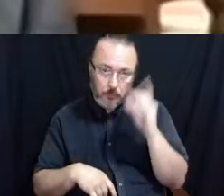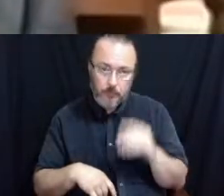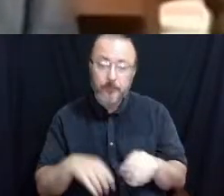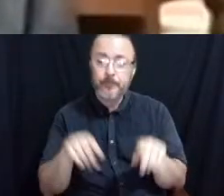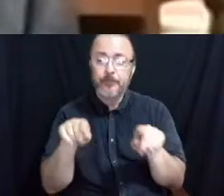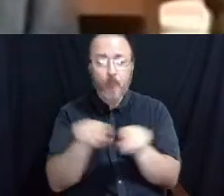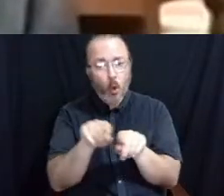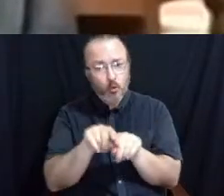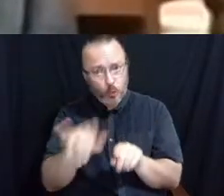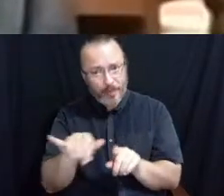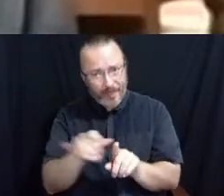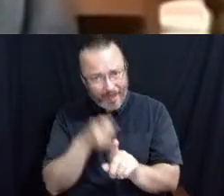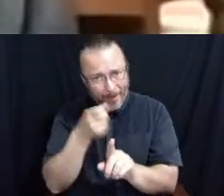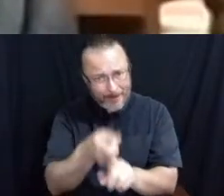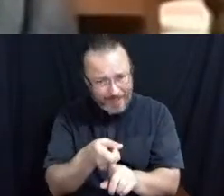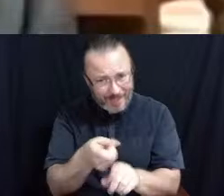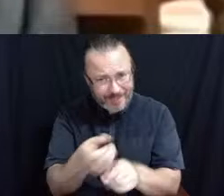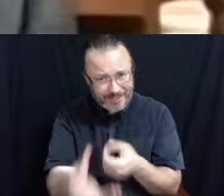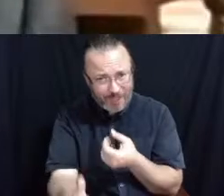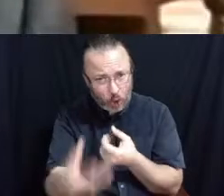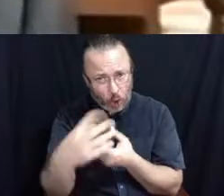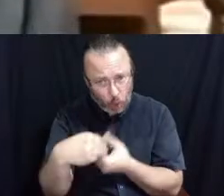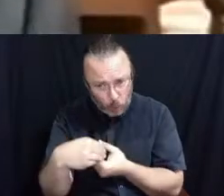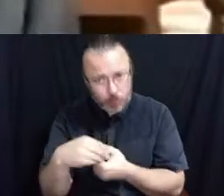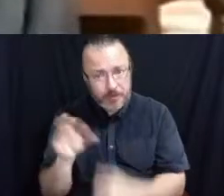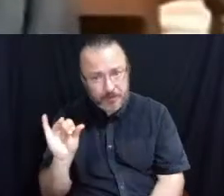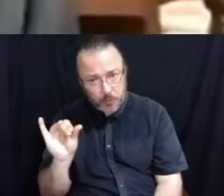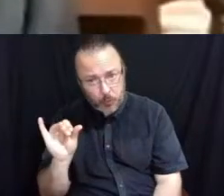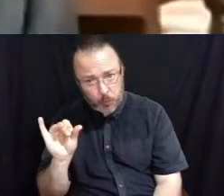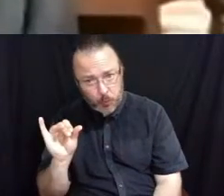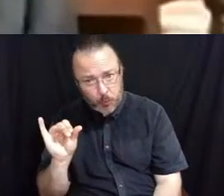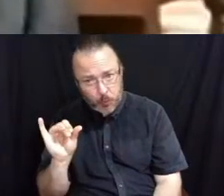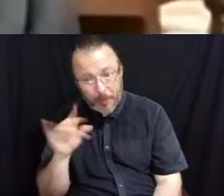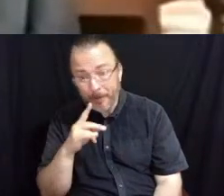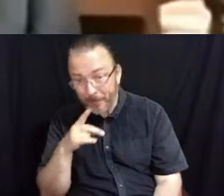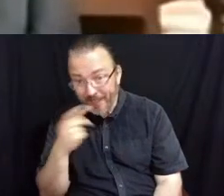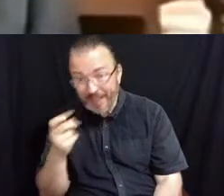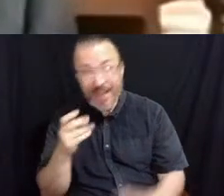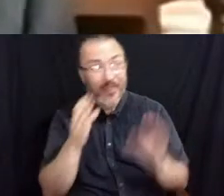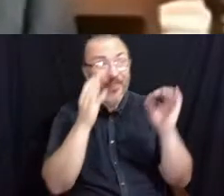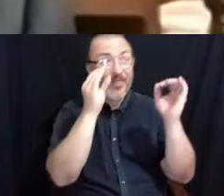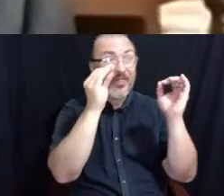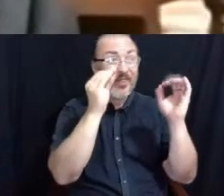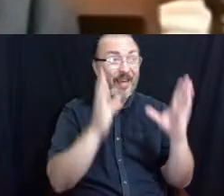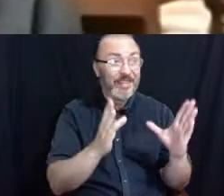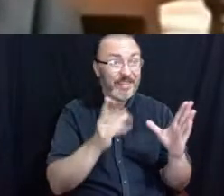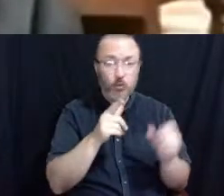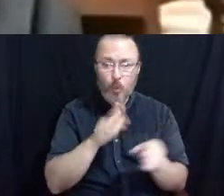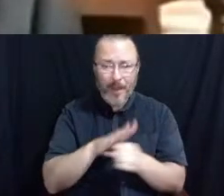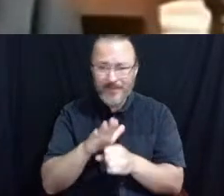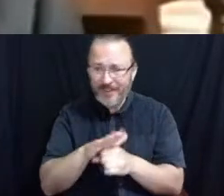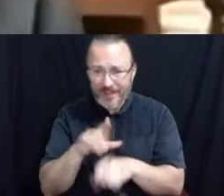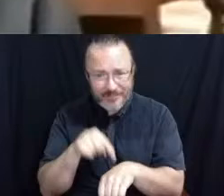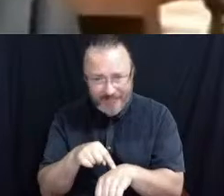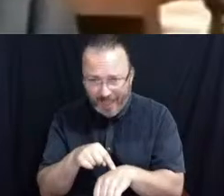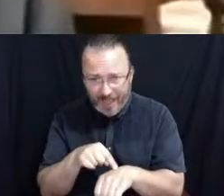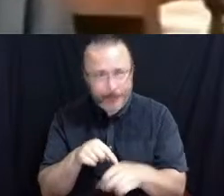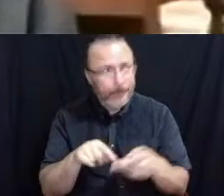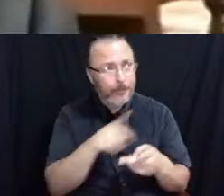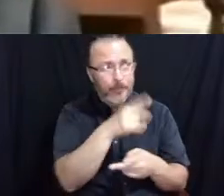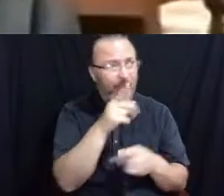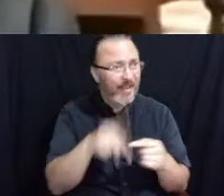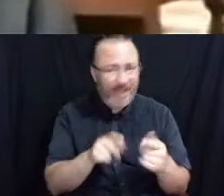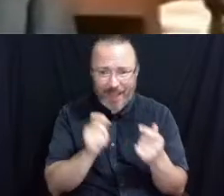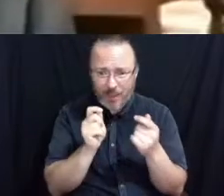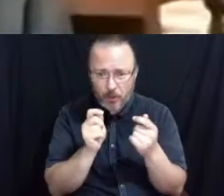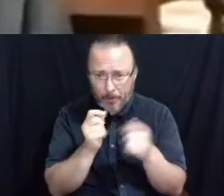Cela a des répercussions sur l'inclusion. Car les enseignants n'ont pas assez de temps,